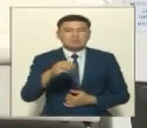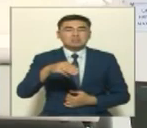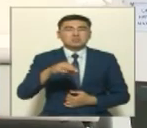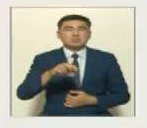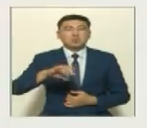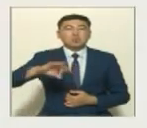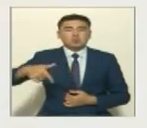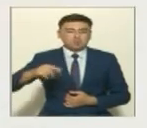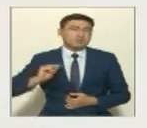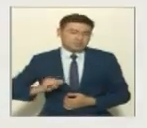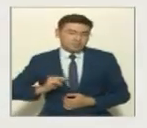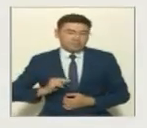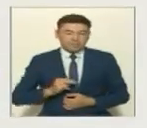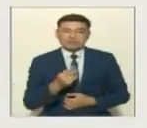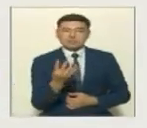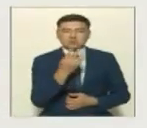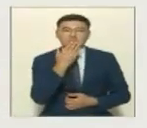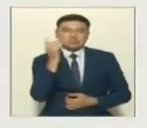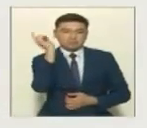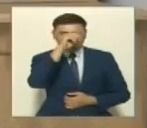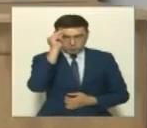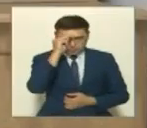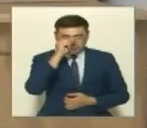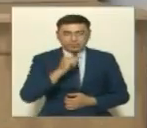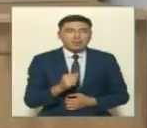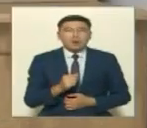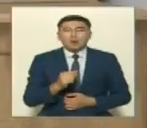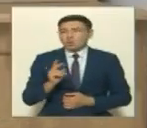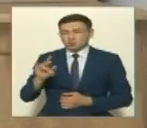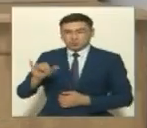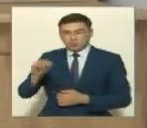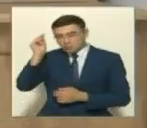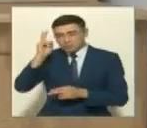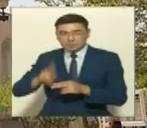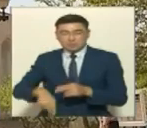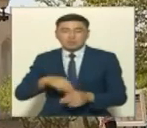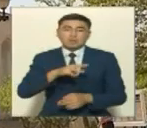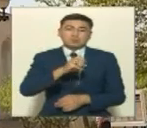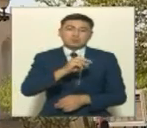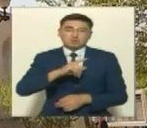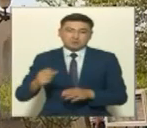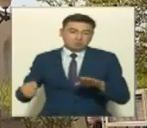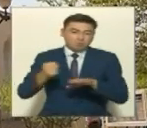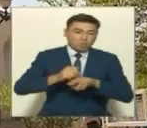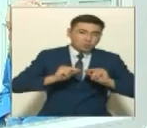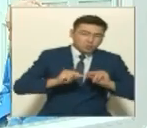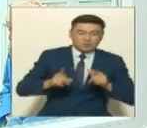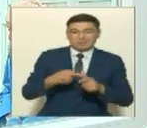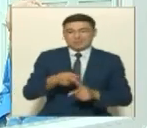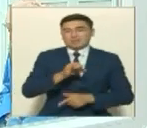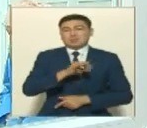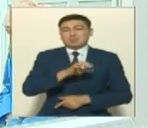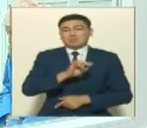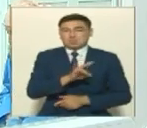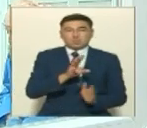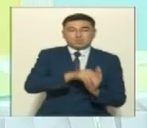14-ті жұмыс істейді, 4-ті шетелде оқып жатыр. Қазақстандағы діни оқу орындарын бітіргендер мешіттерде ұстаз немесе имам бола алады. Оған қоса